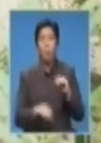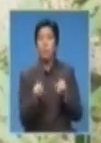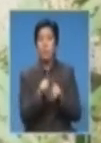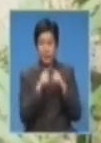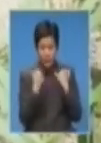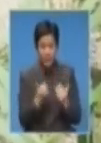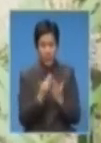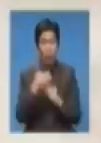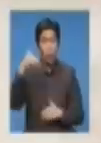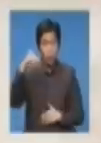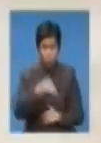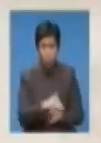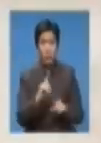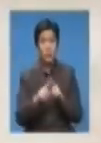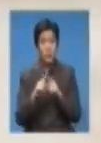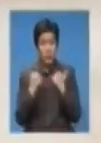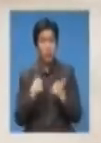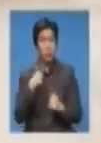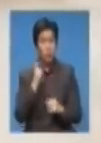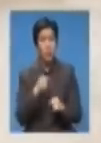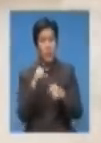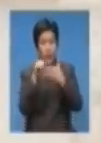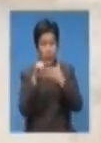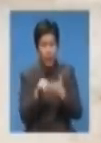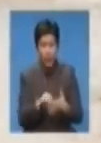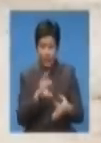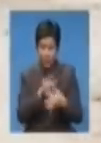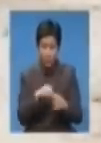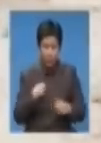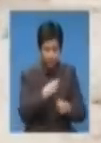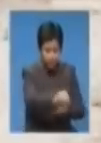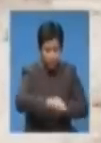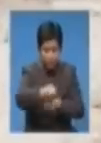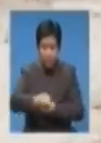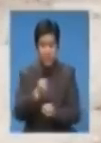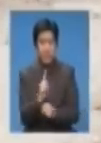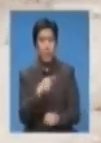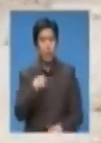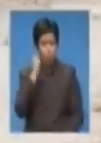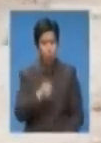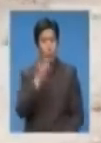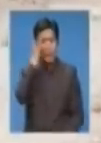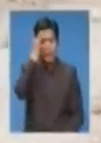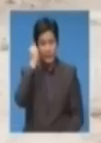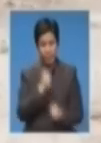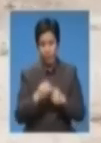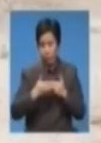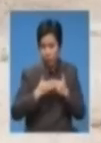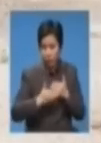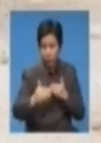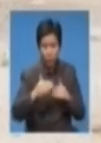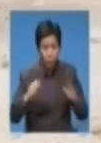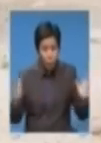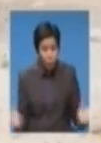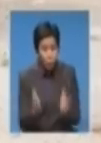คามันตกลงแน่นอนเราต้องสร้างความแข็งตรงนี้แล้วจะปรับโครงสร้างภาคเกษตรอย่างไรเราต้องคิดตรงนี้นะครับเป็นเรื่องระยะยาวส่งเสริม